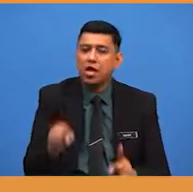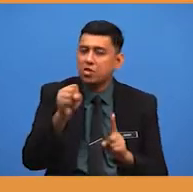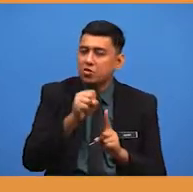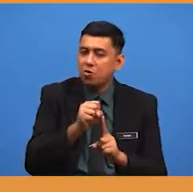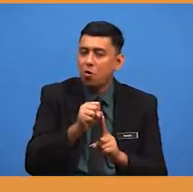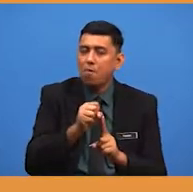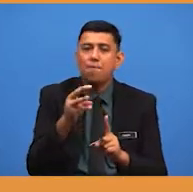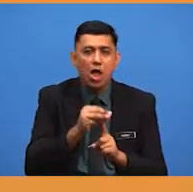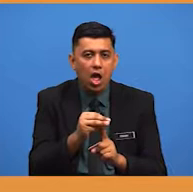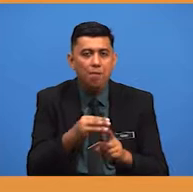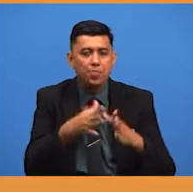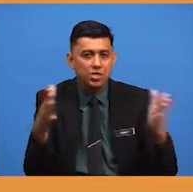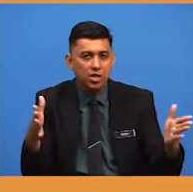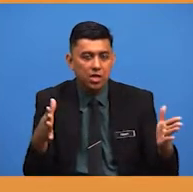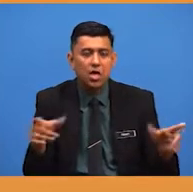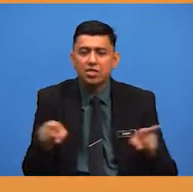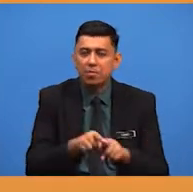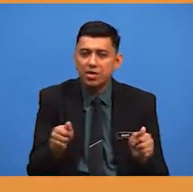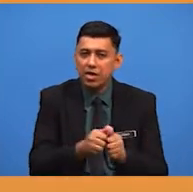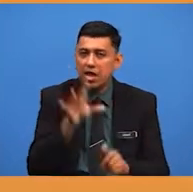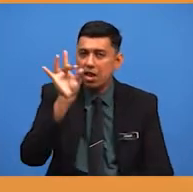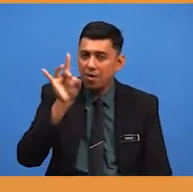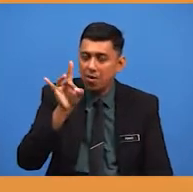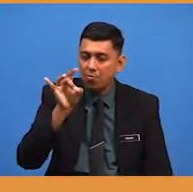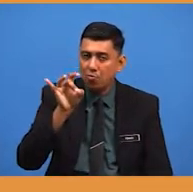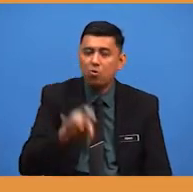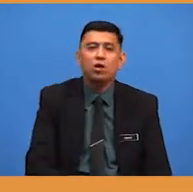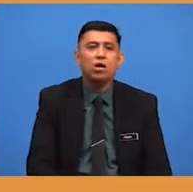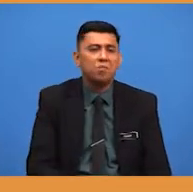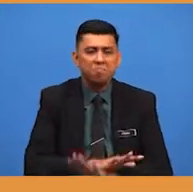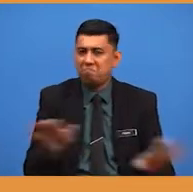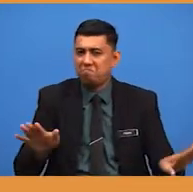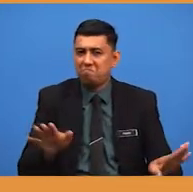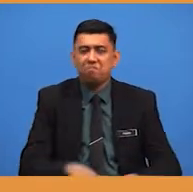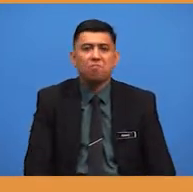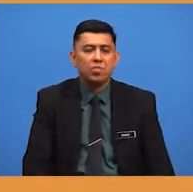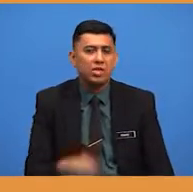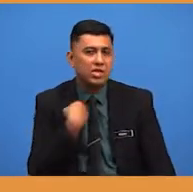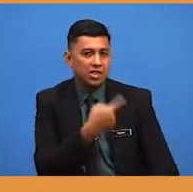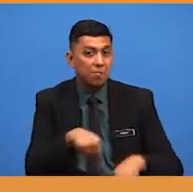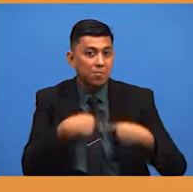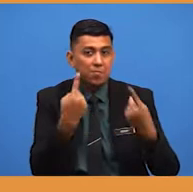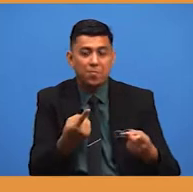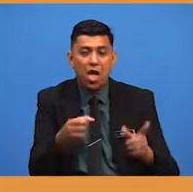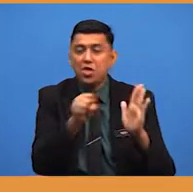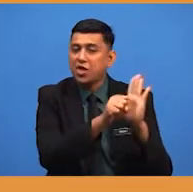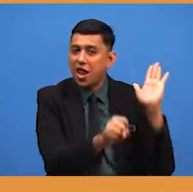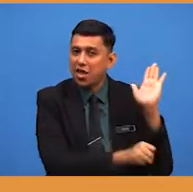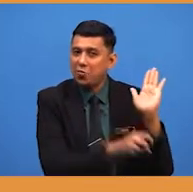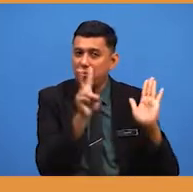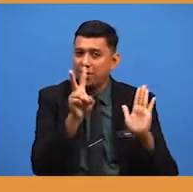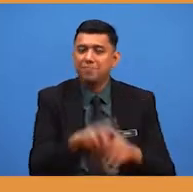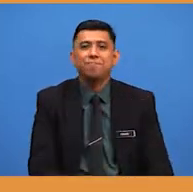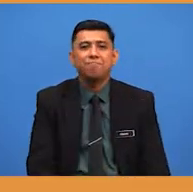Skor lebih besar dan sama dengan 80? Tidak. Kita pergi ke syarat kedua.